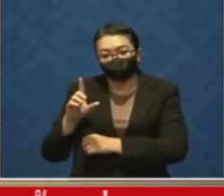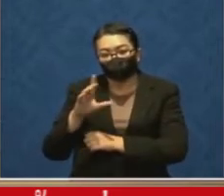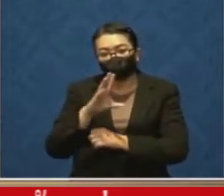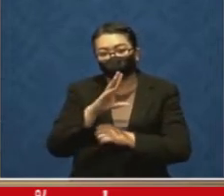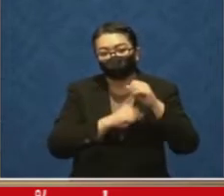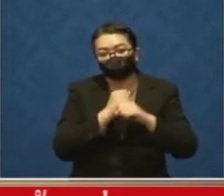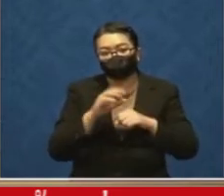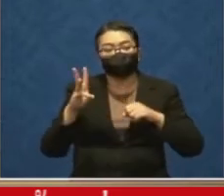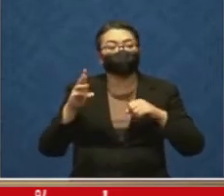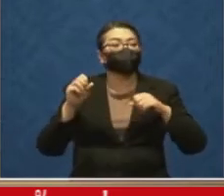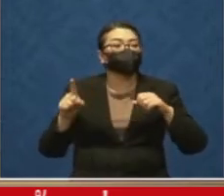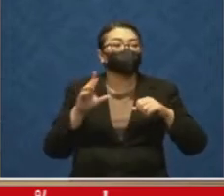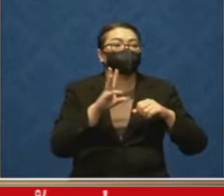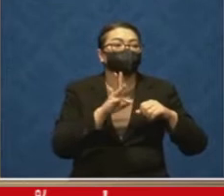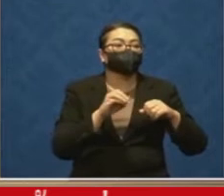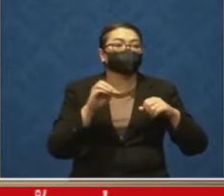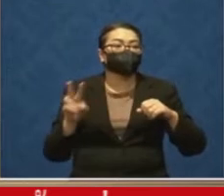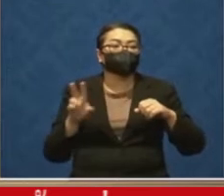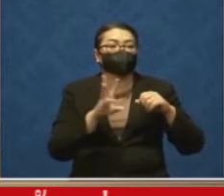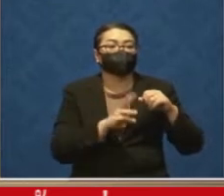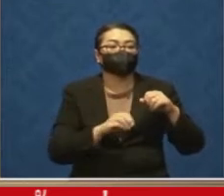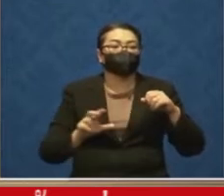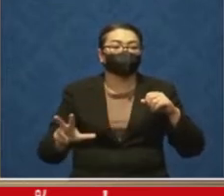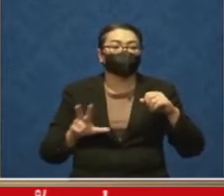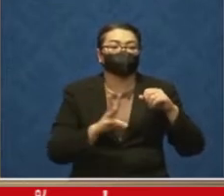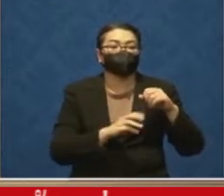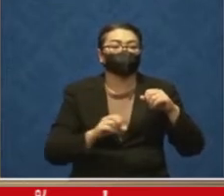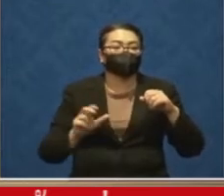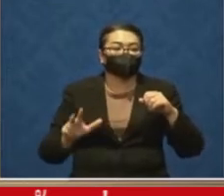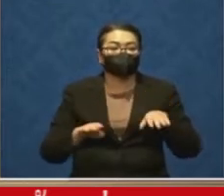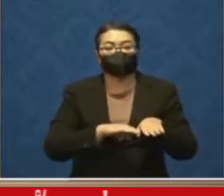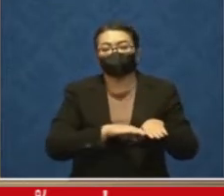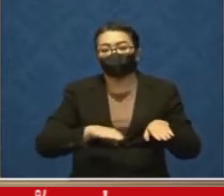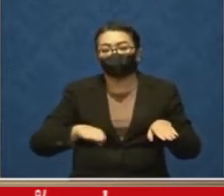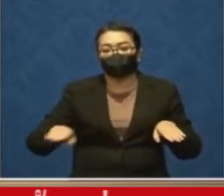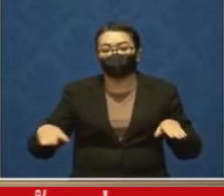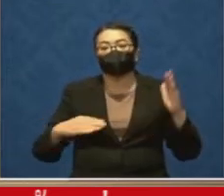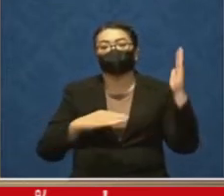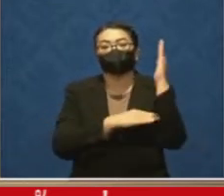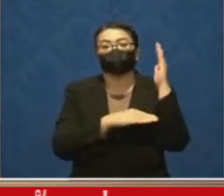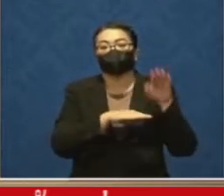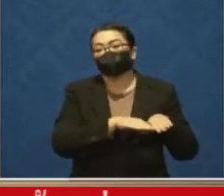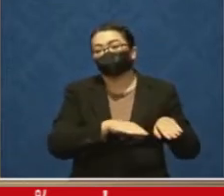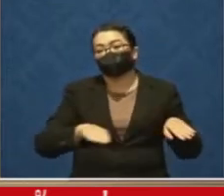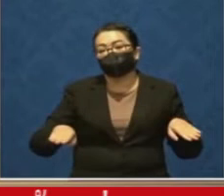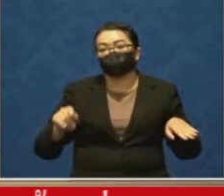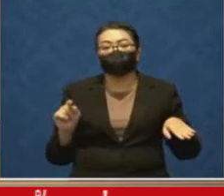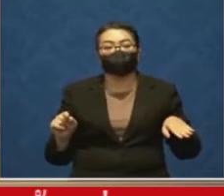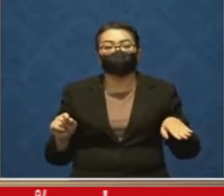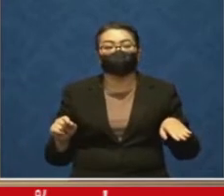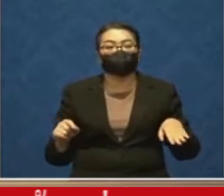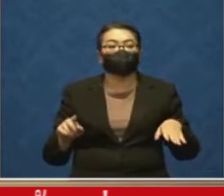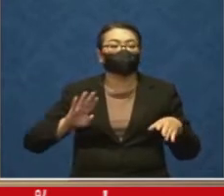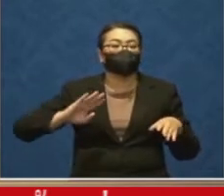99 ปี 63-610 ปี 64-618ทําทานดูตัเลขด้หดๆนะครั